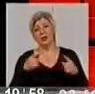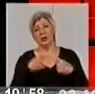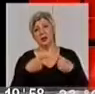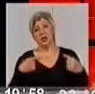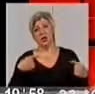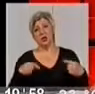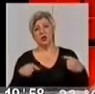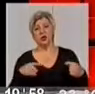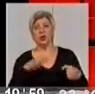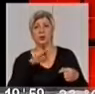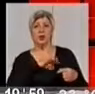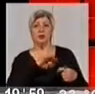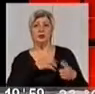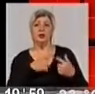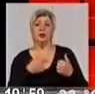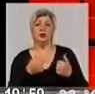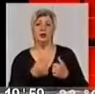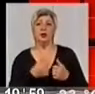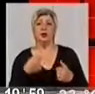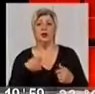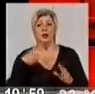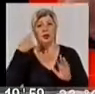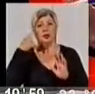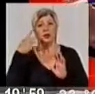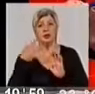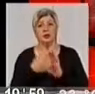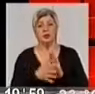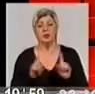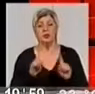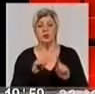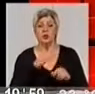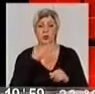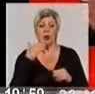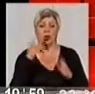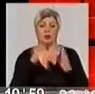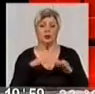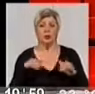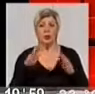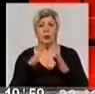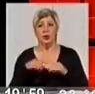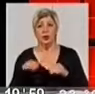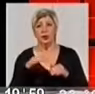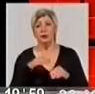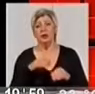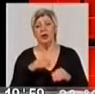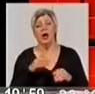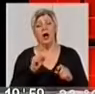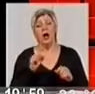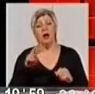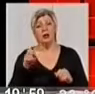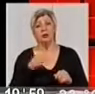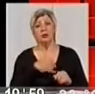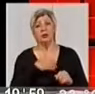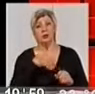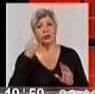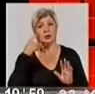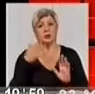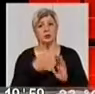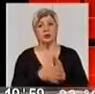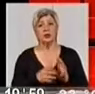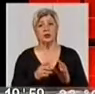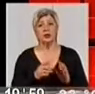Слухайте, пані Валентина, я розумію, що ну, багато таборів, багато програм, але хочеться зрозуміти, от, ну,